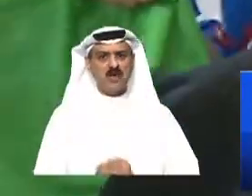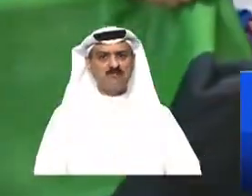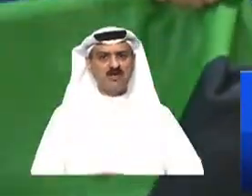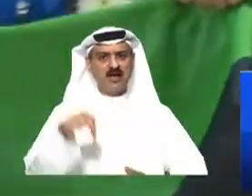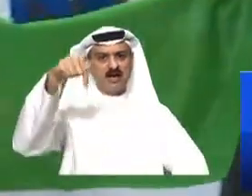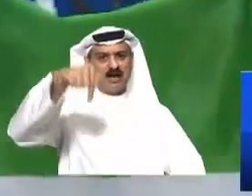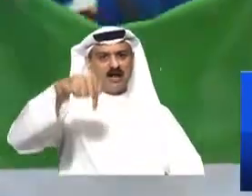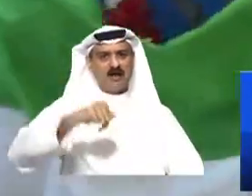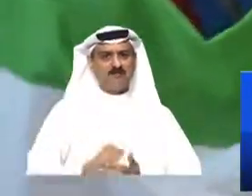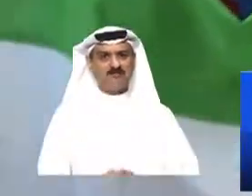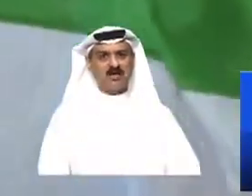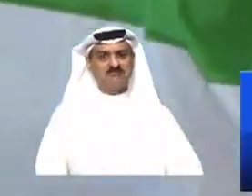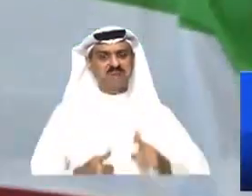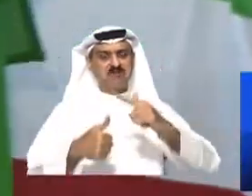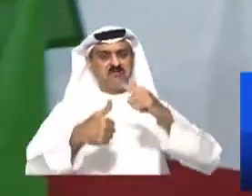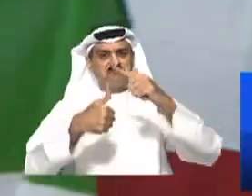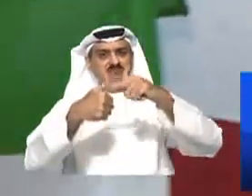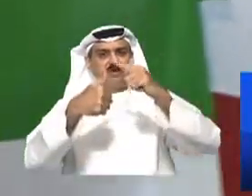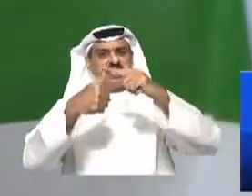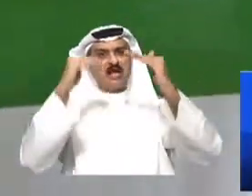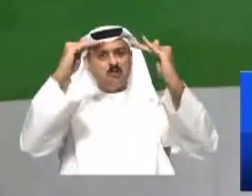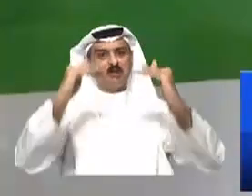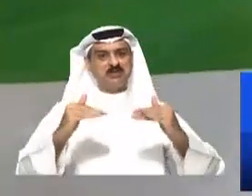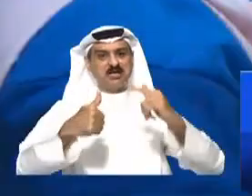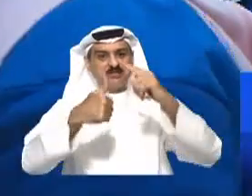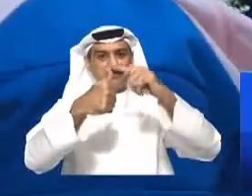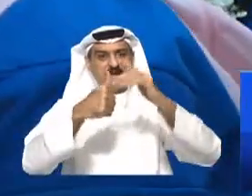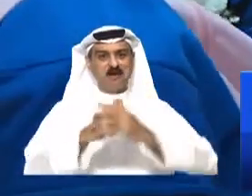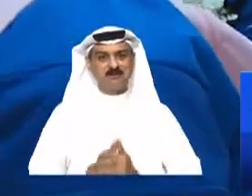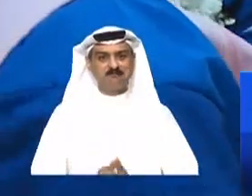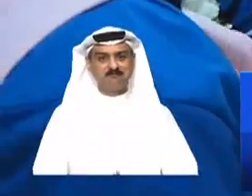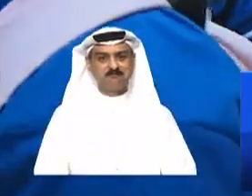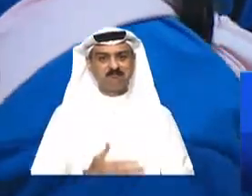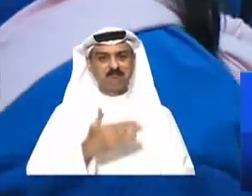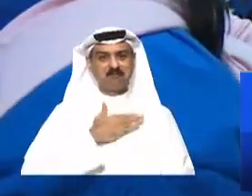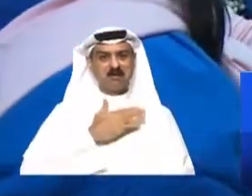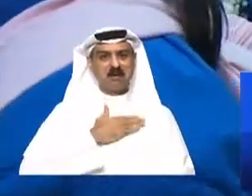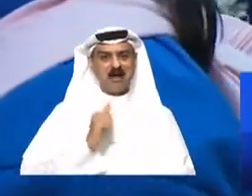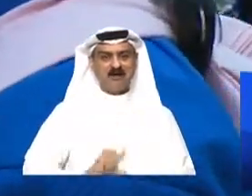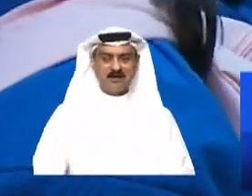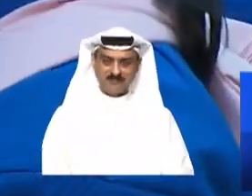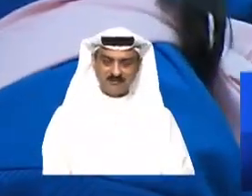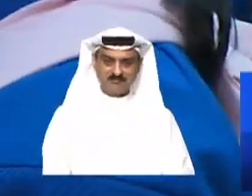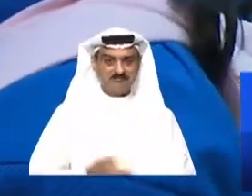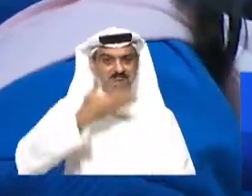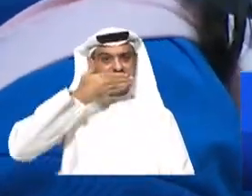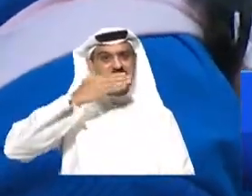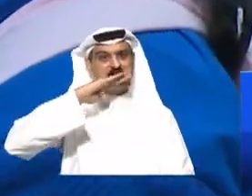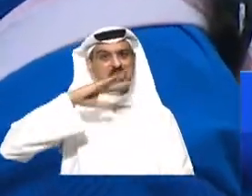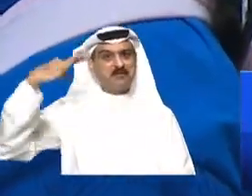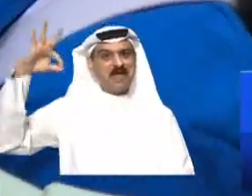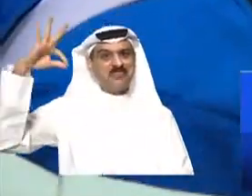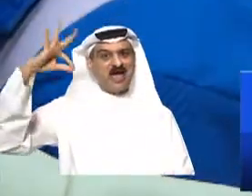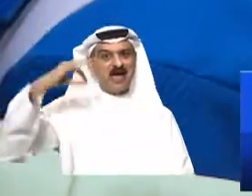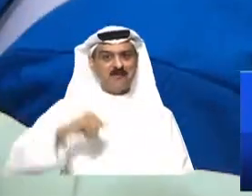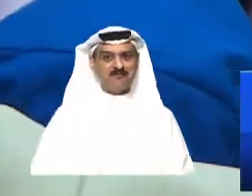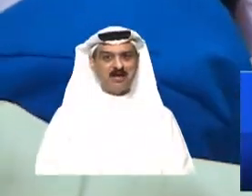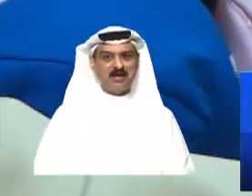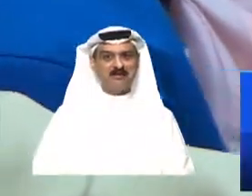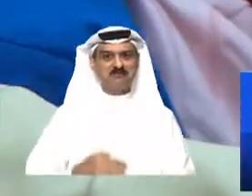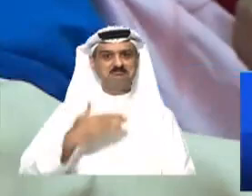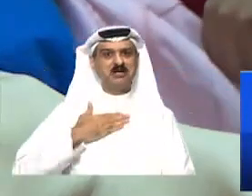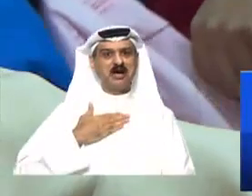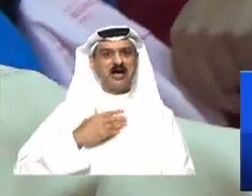خلالها منصات الترتيب. لعبت 100 متر ولا لا أهم، جبت الميدالية الذهبية ورفعت رأس